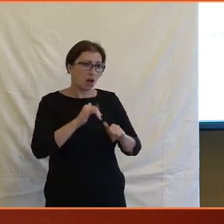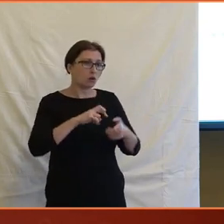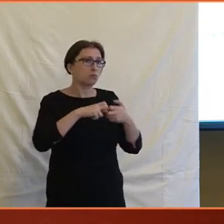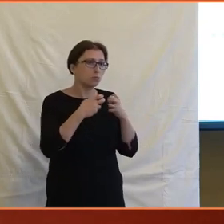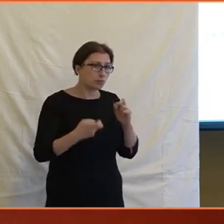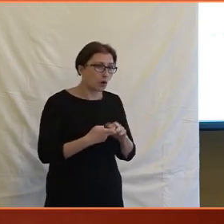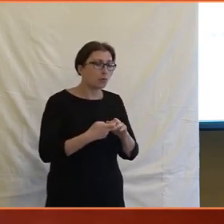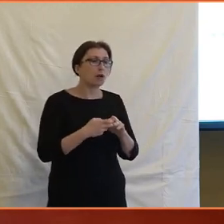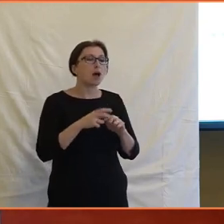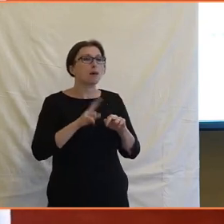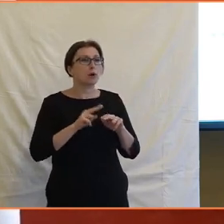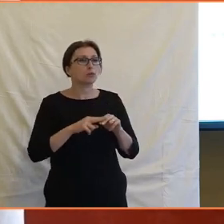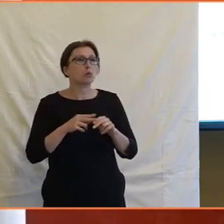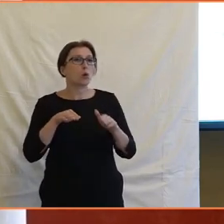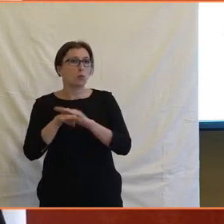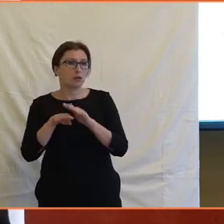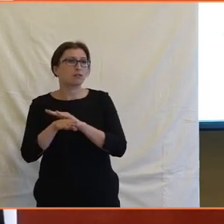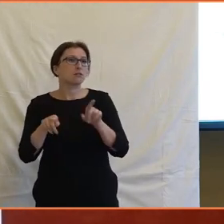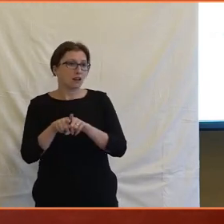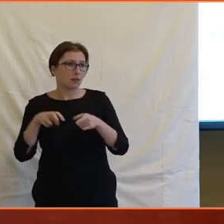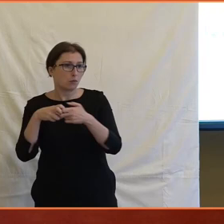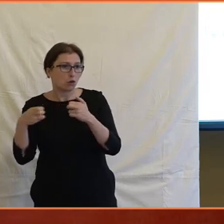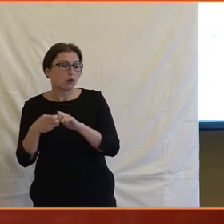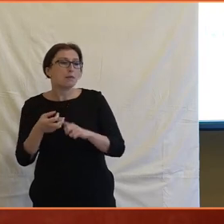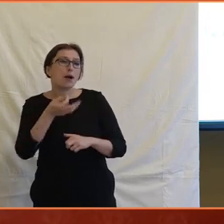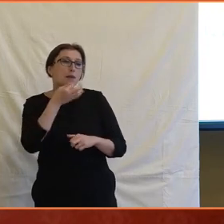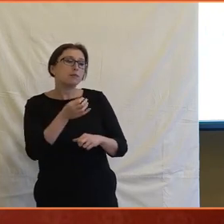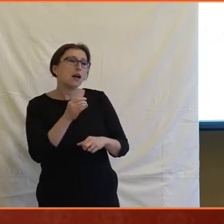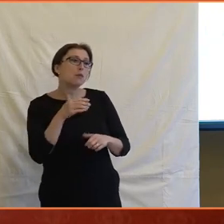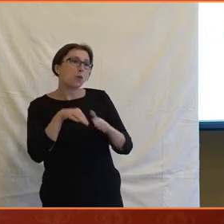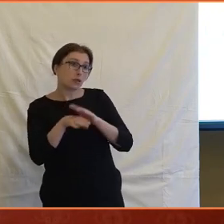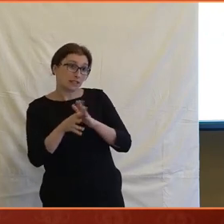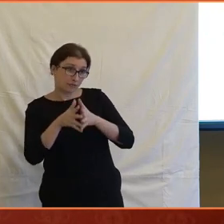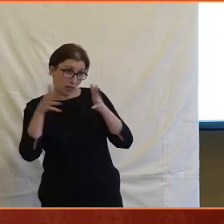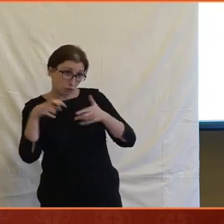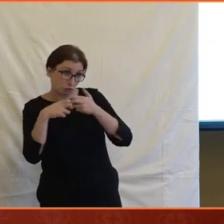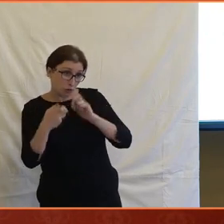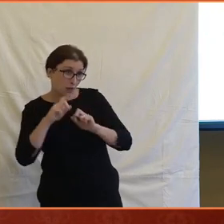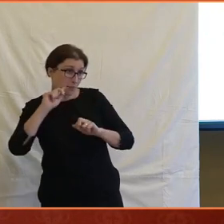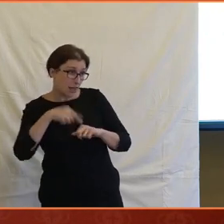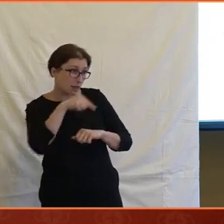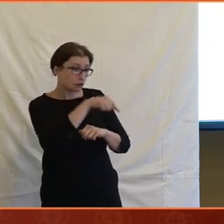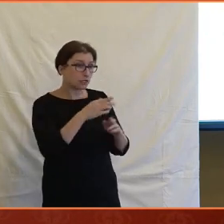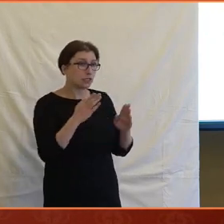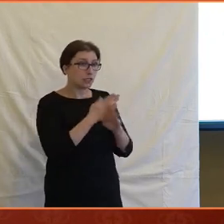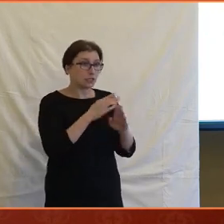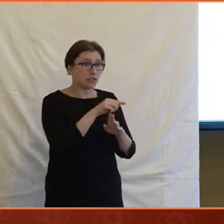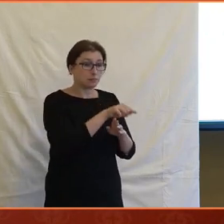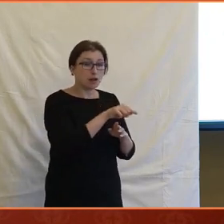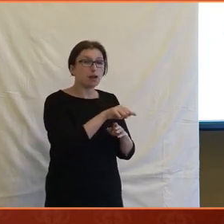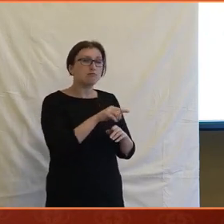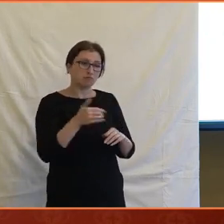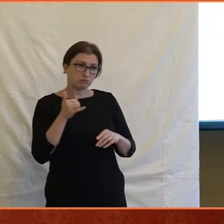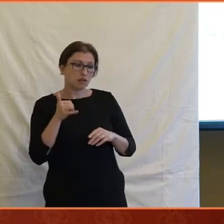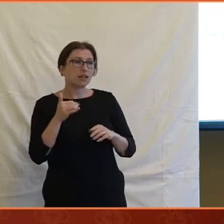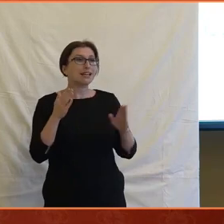vedle toho by řekli, uprchlíci jsou problém a pak byste se jich zeptali, jak by řekli, uprchlíci jsou větší problém, i když se v životě s nikým nesetkali,